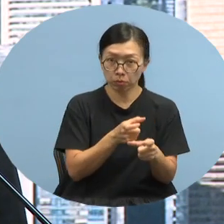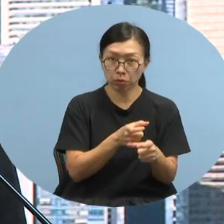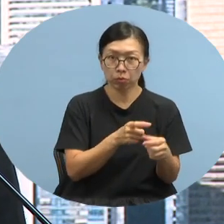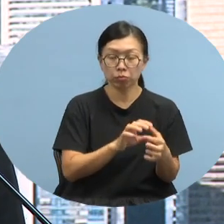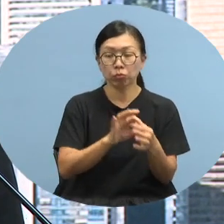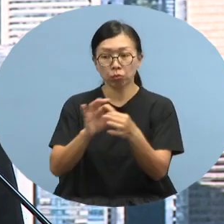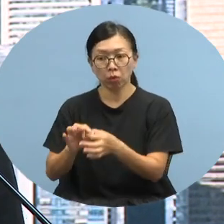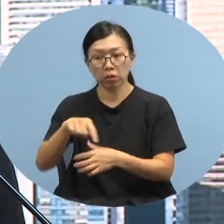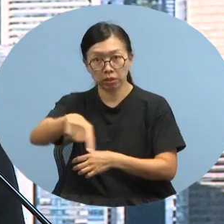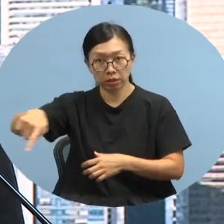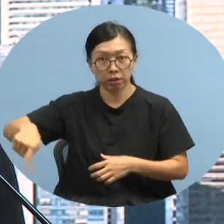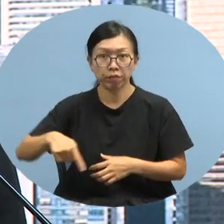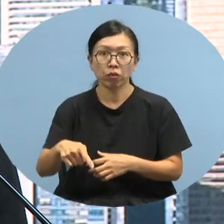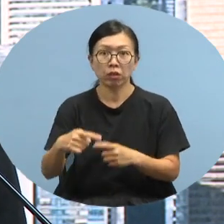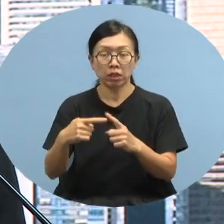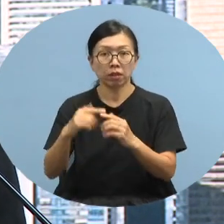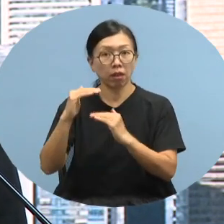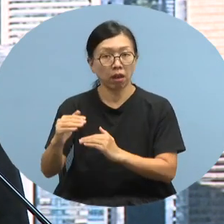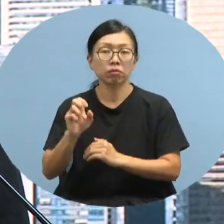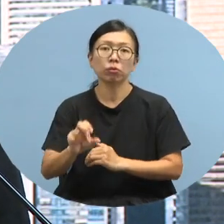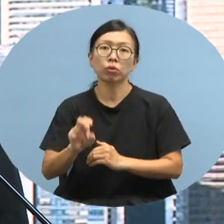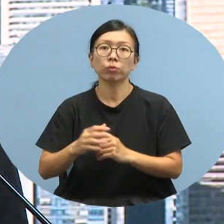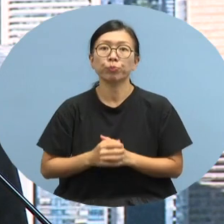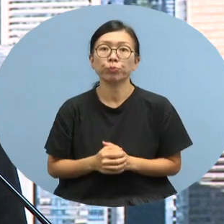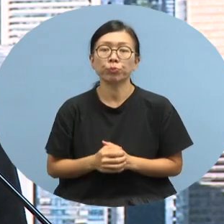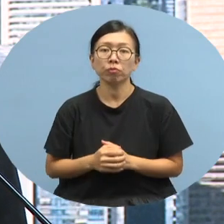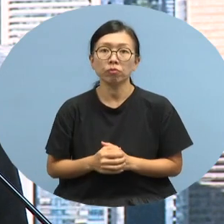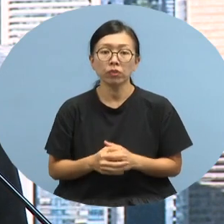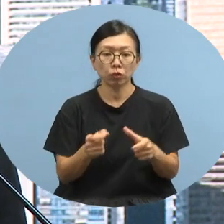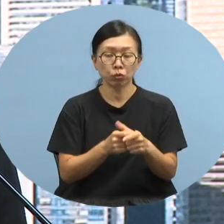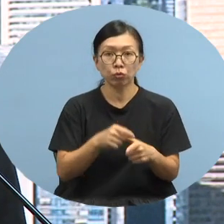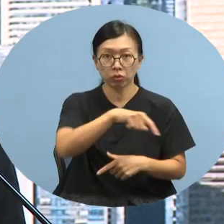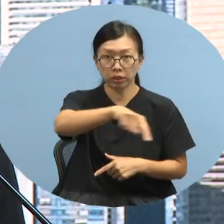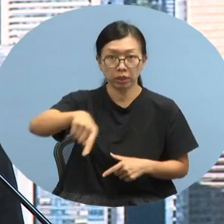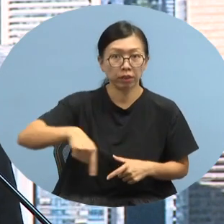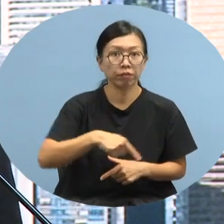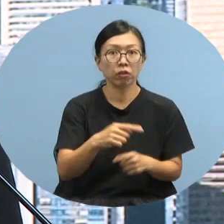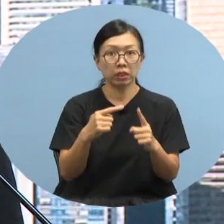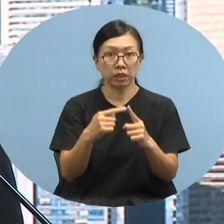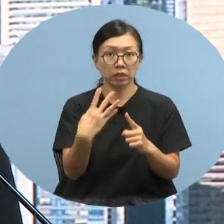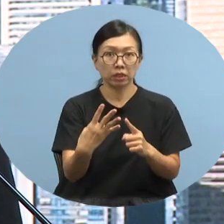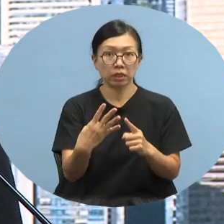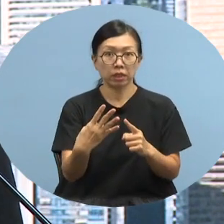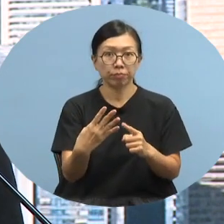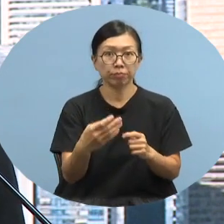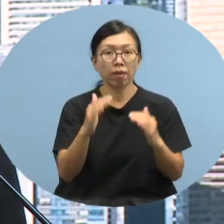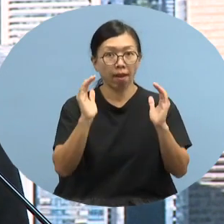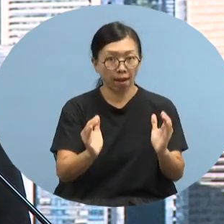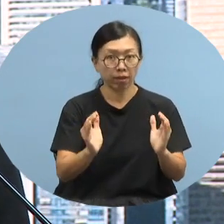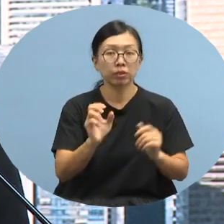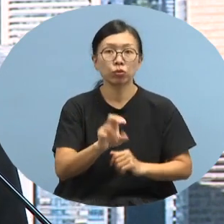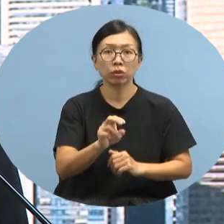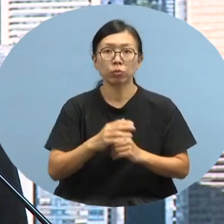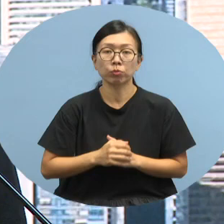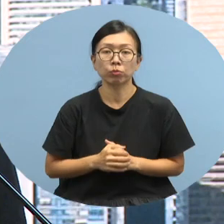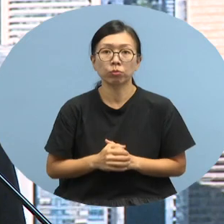埋表列處所規定及限制啦，亦都繼續咧喺禁止喺公眾地方進行超過4人嘅群組聚集，